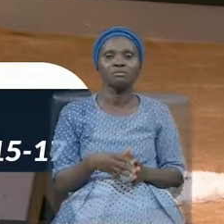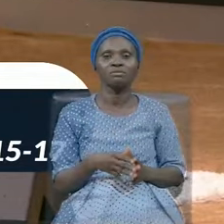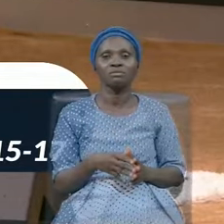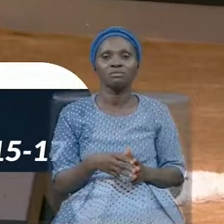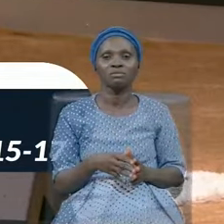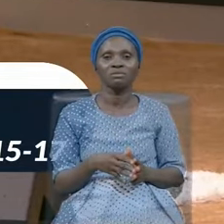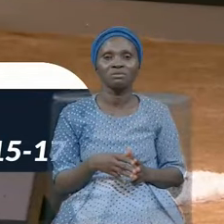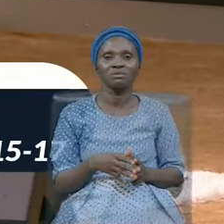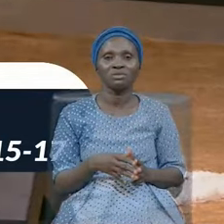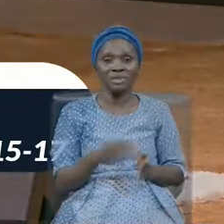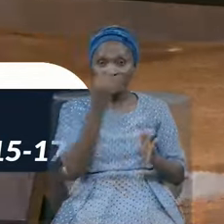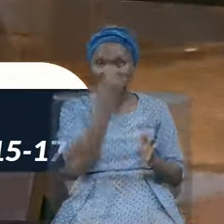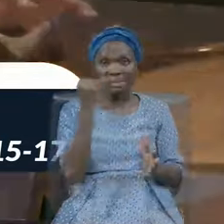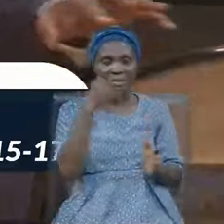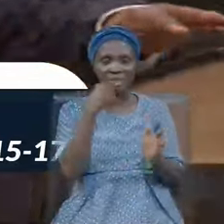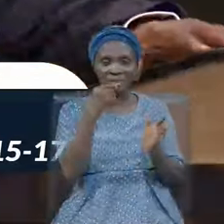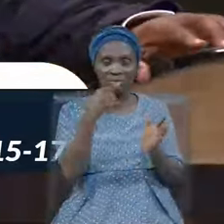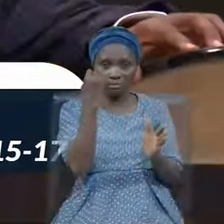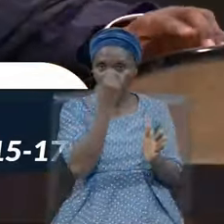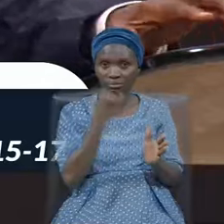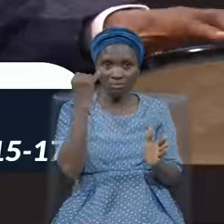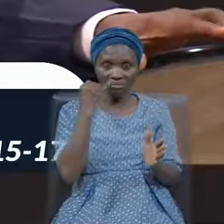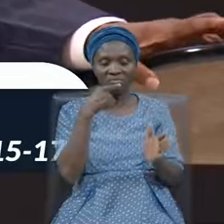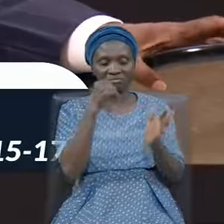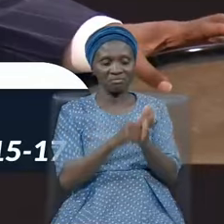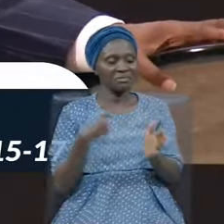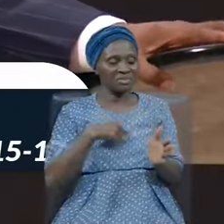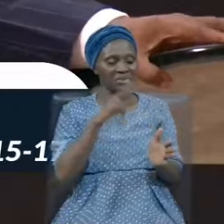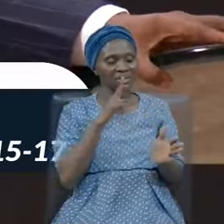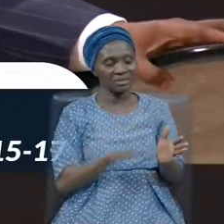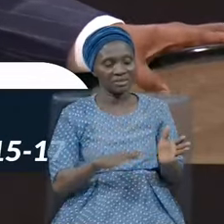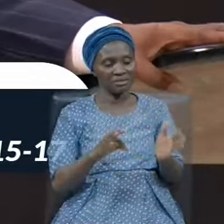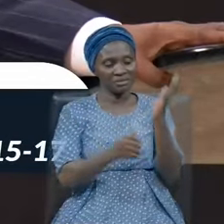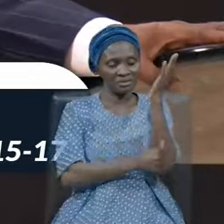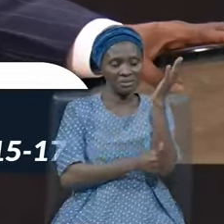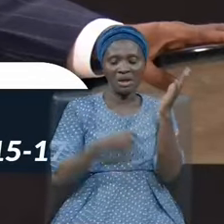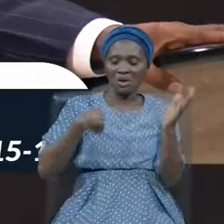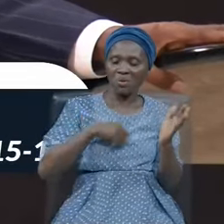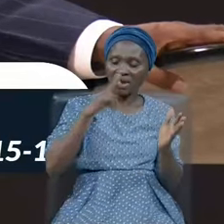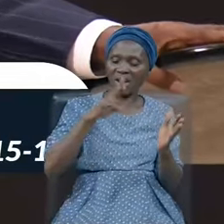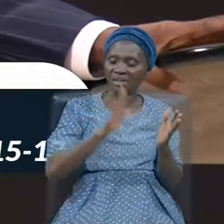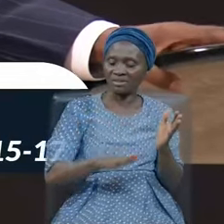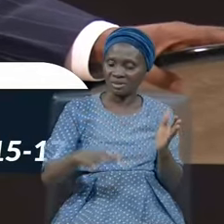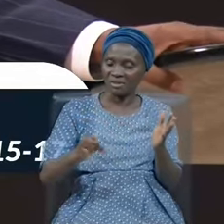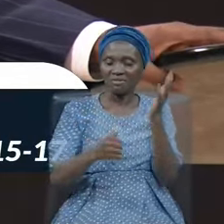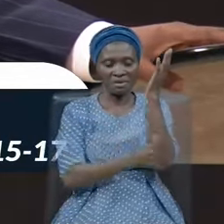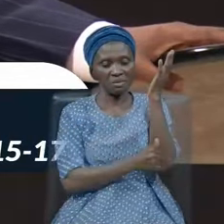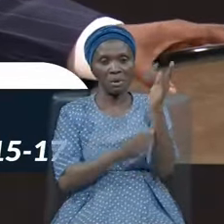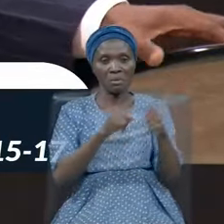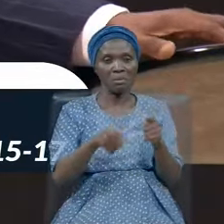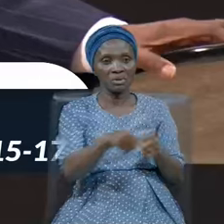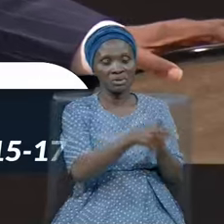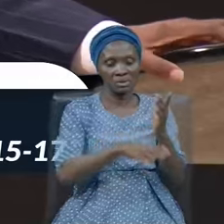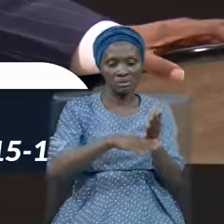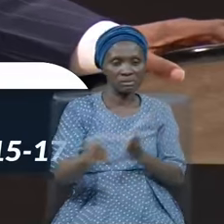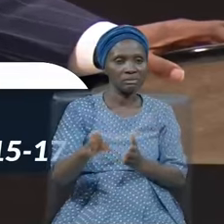Chaque fois ils disent, Nous sommes enfants